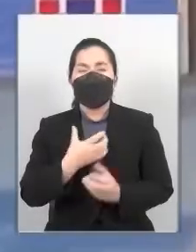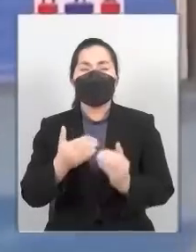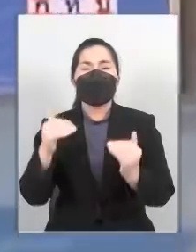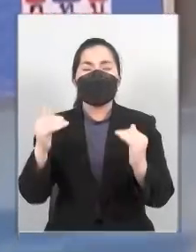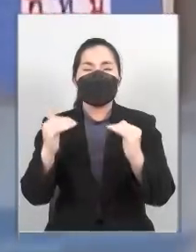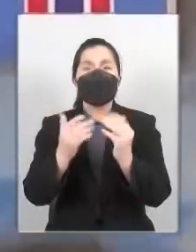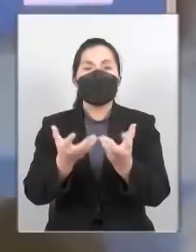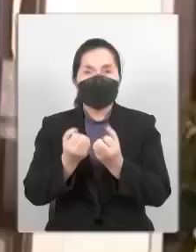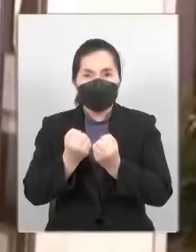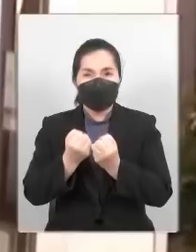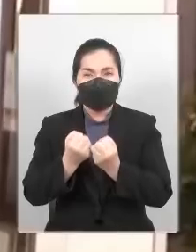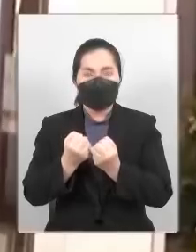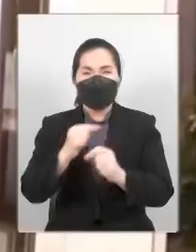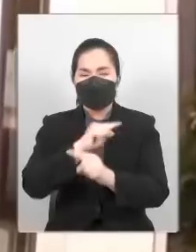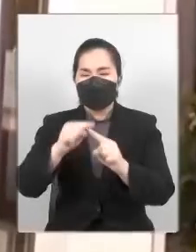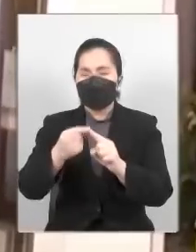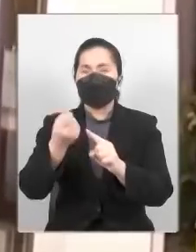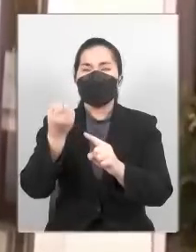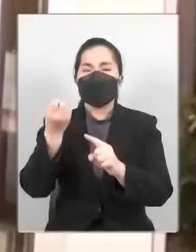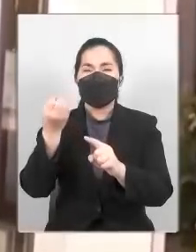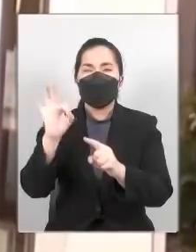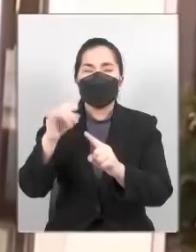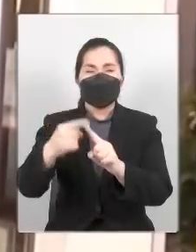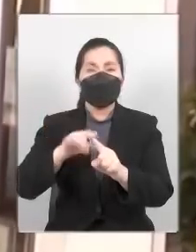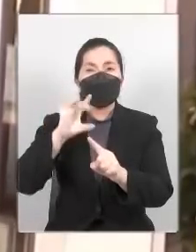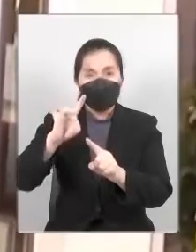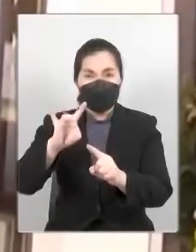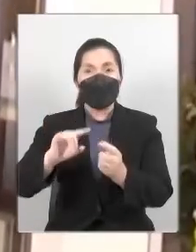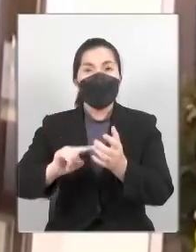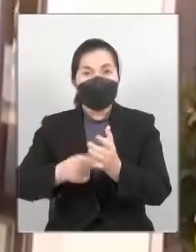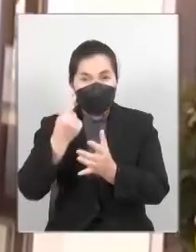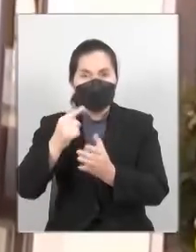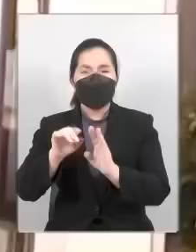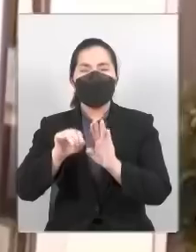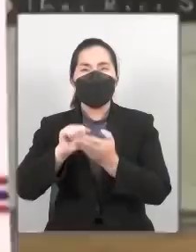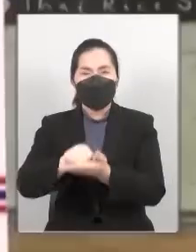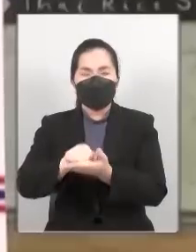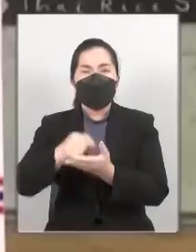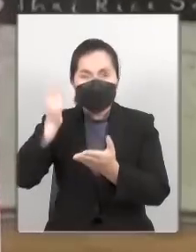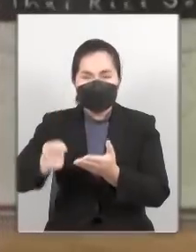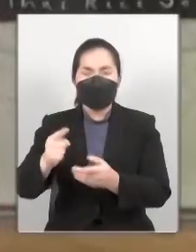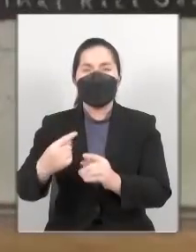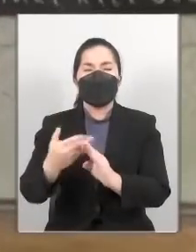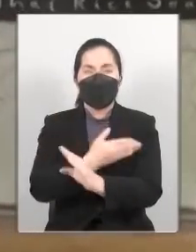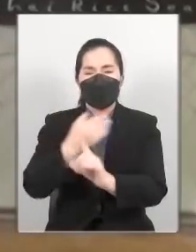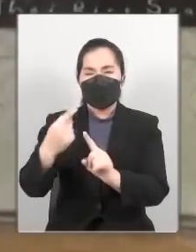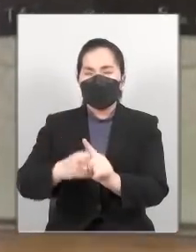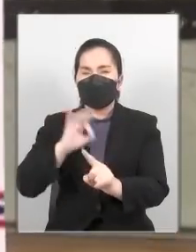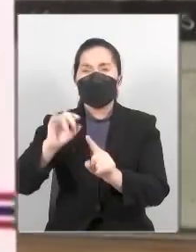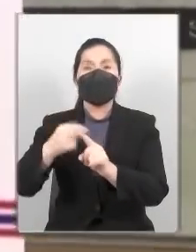า19สิงหาคมนะครับใช้สิทธิ์ก่อน14กันยายน800บาทขาดตัว